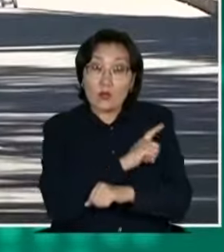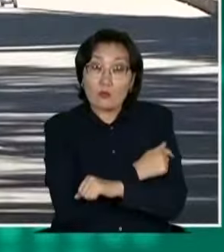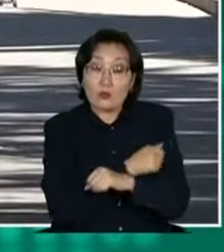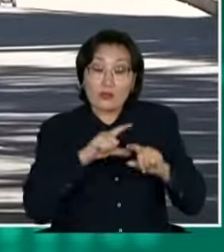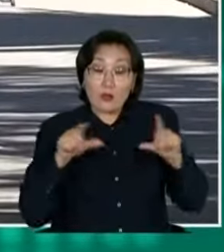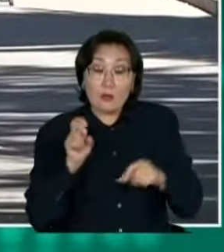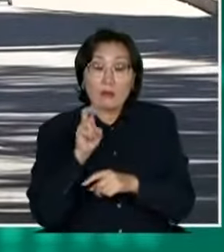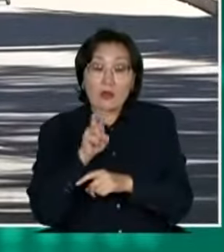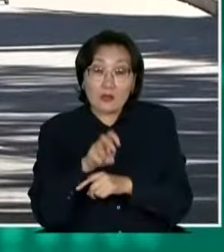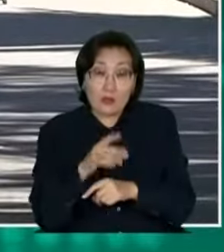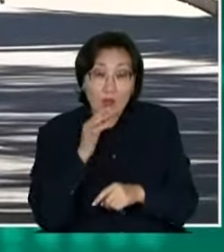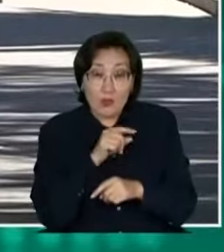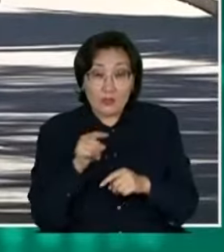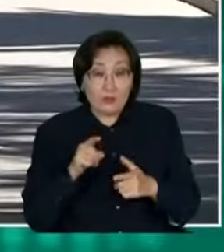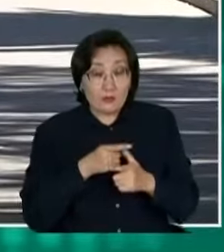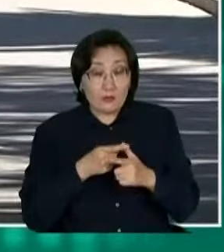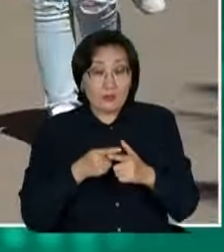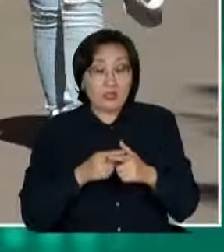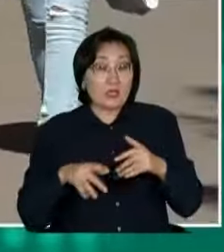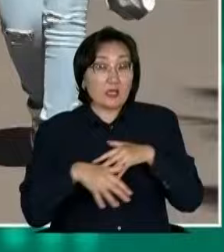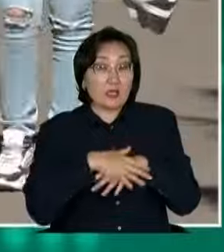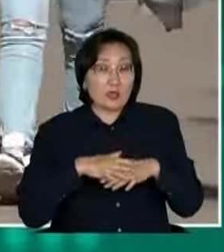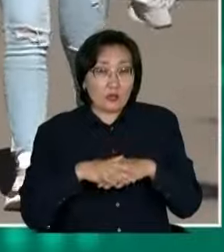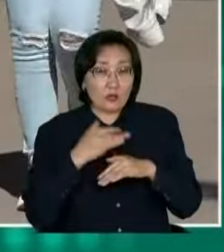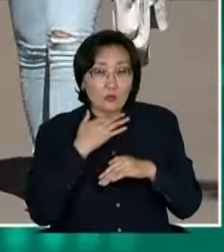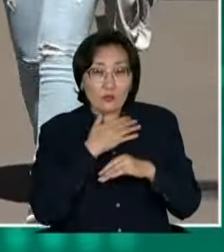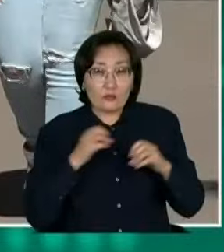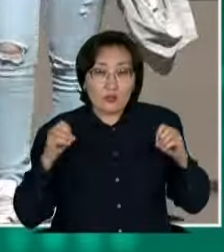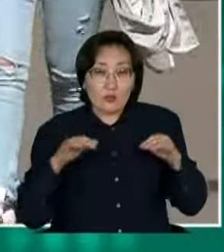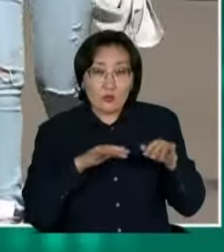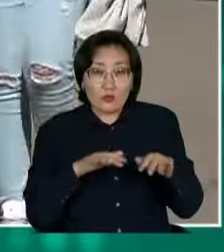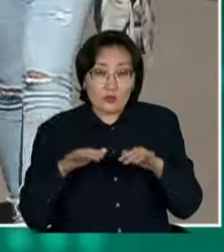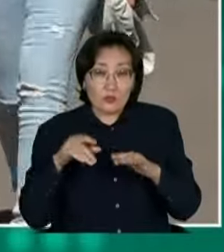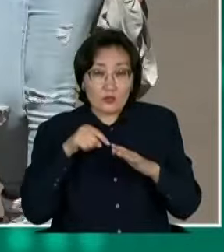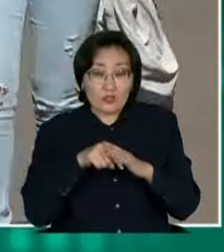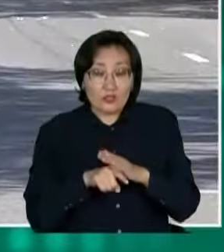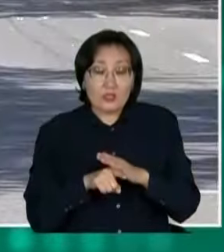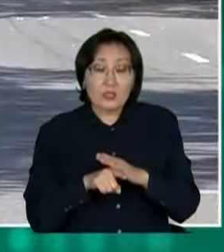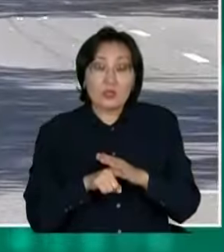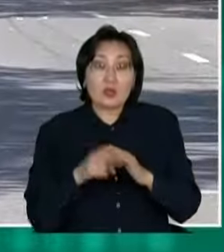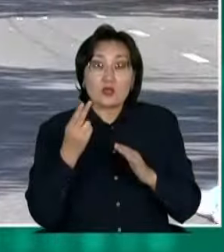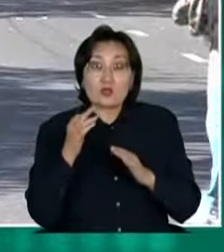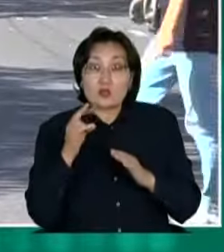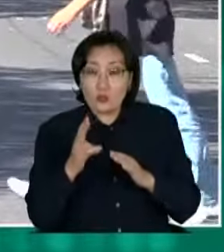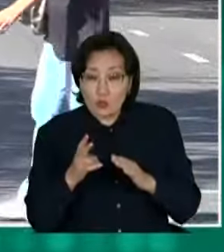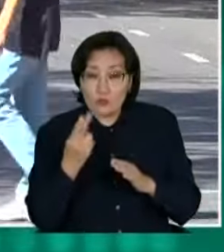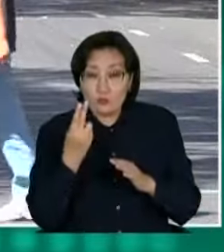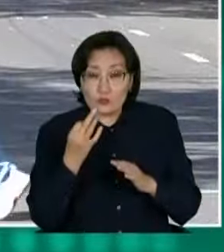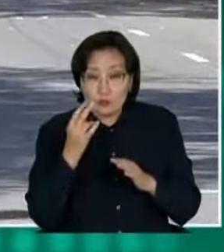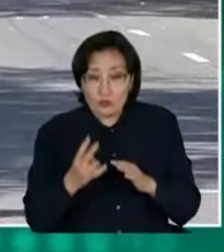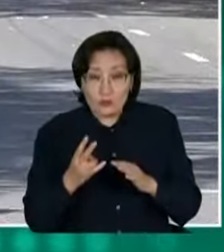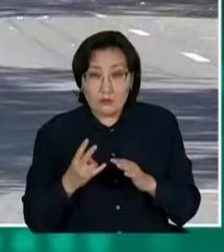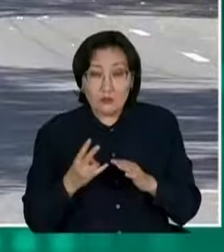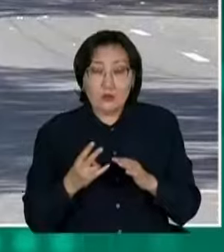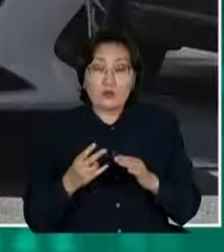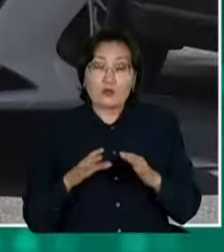ұйымдарға барған кезде, болмаса жаңағы халық көп шоғырланған жерлерге барған кезде, оның ішінде сондар дейміз, сол